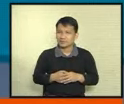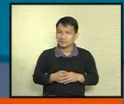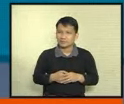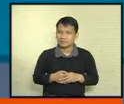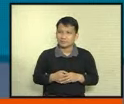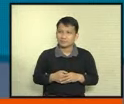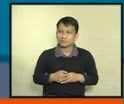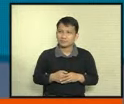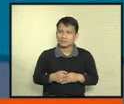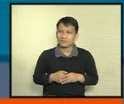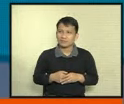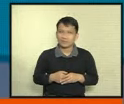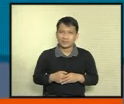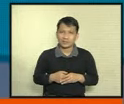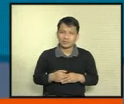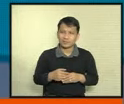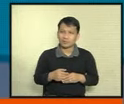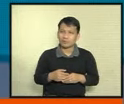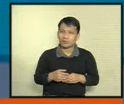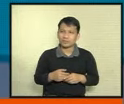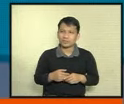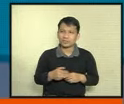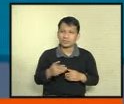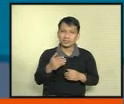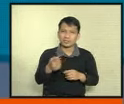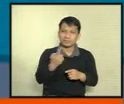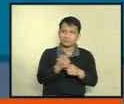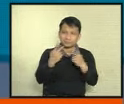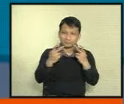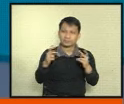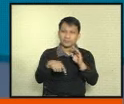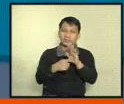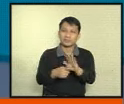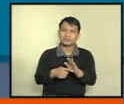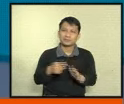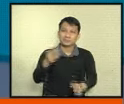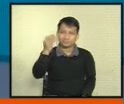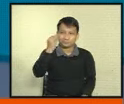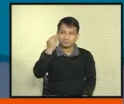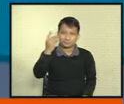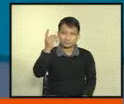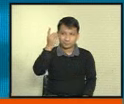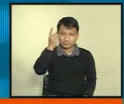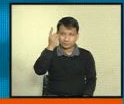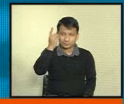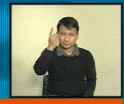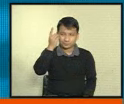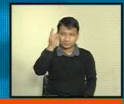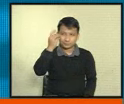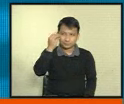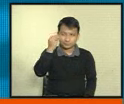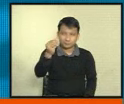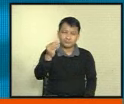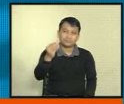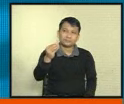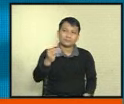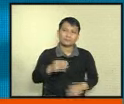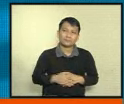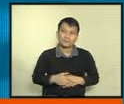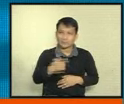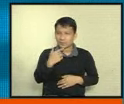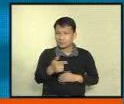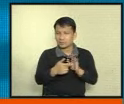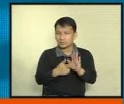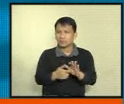Mag-public service portion muli tayo. Mga kapatid, kasama ko naman po ngayon si Mr. Mark Daniel Malolos. Ang kanyang